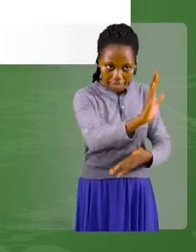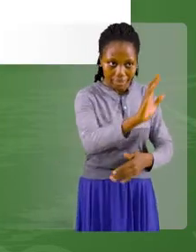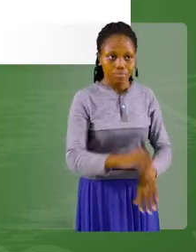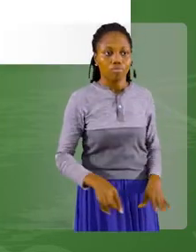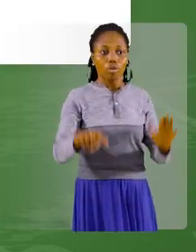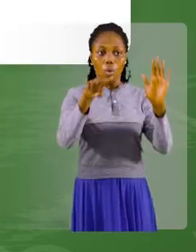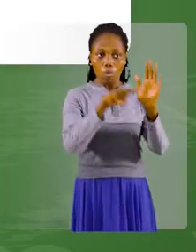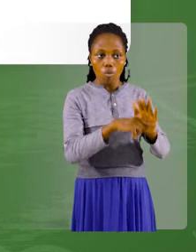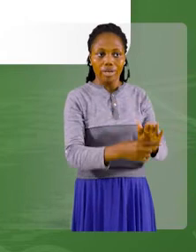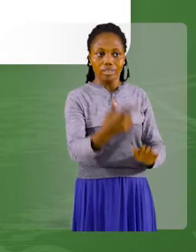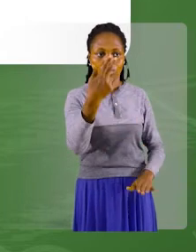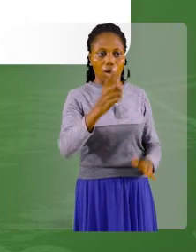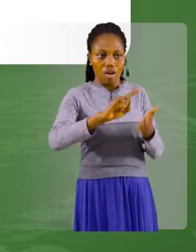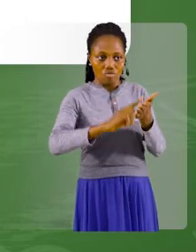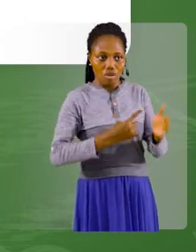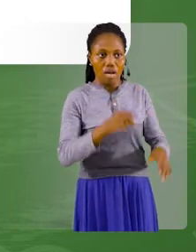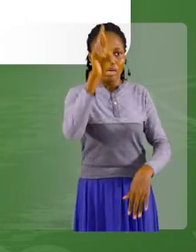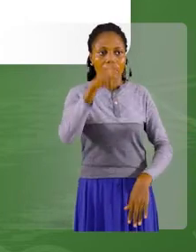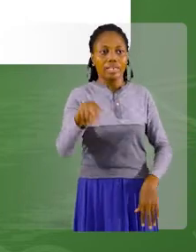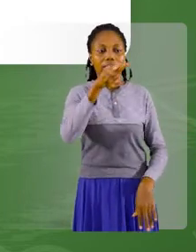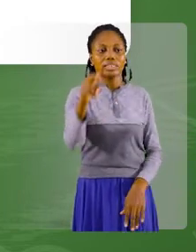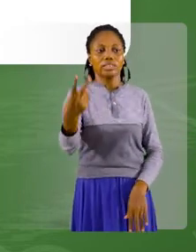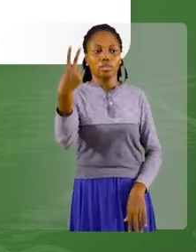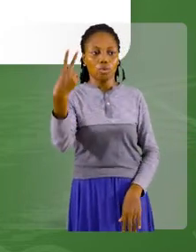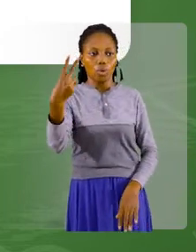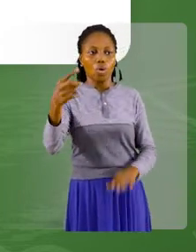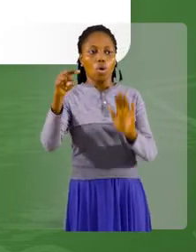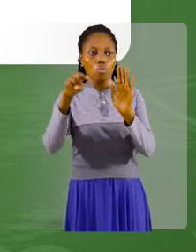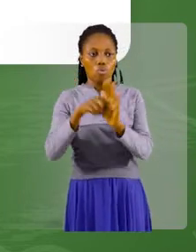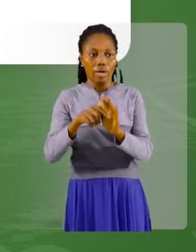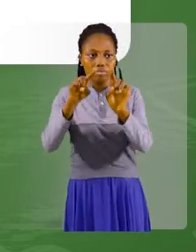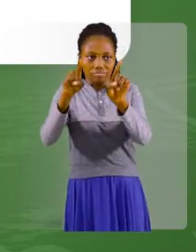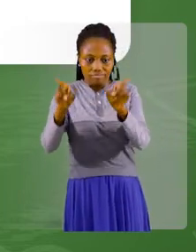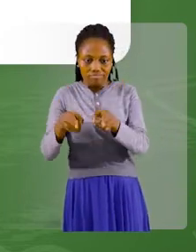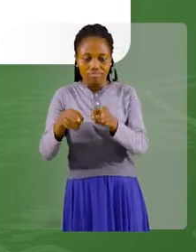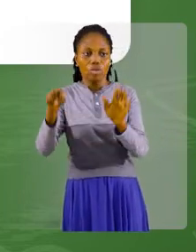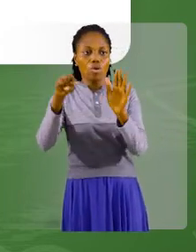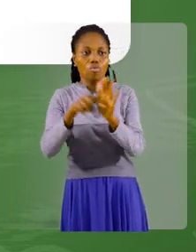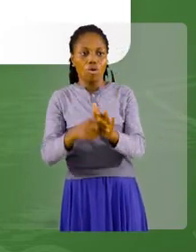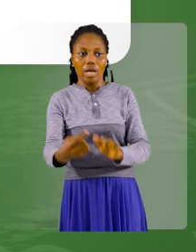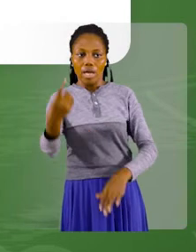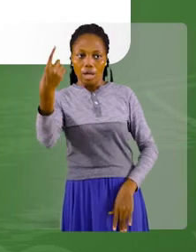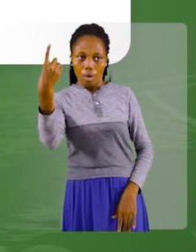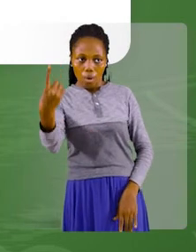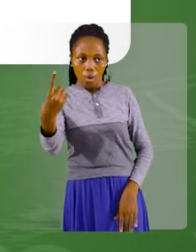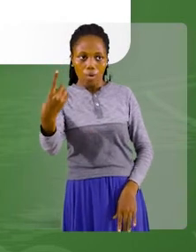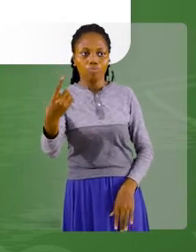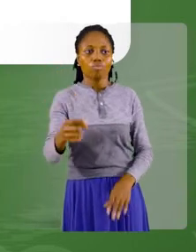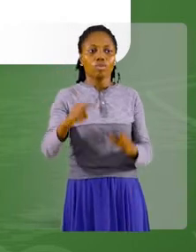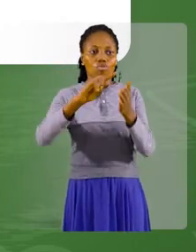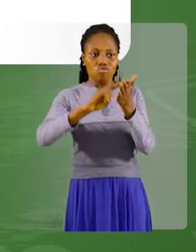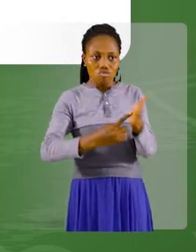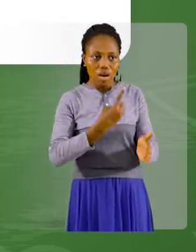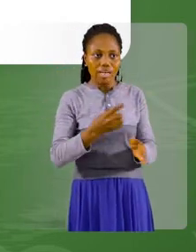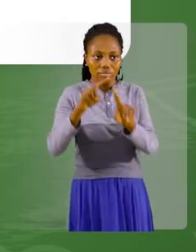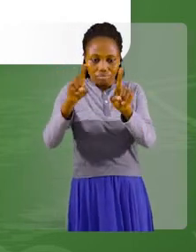Moins 3 fois racine de 2 moins, entre parenthèses, moins 1